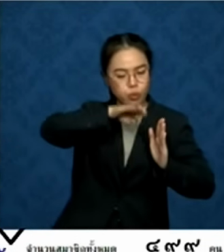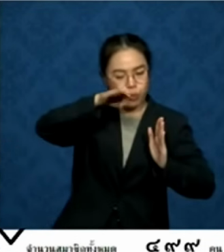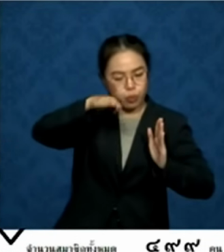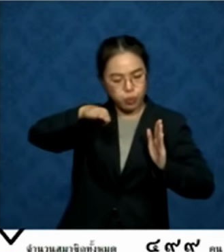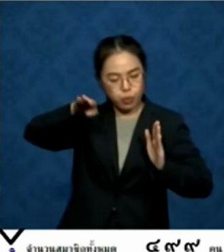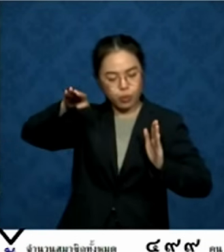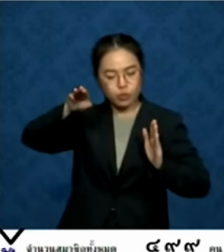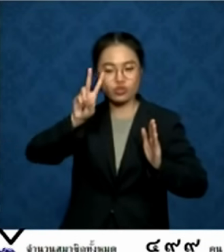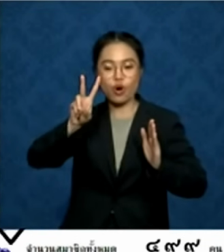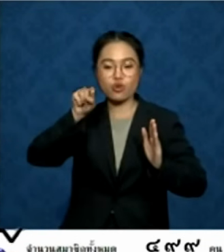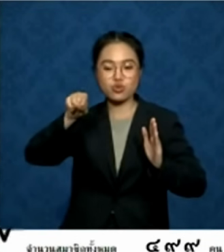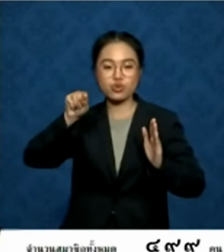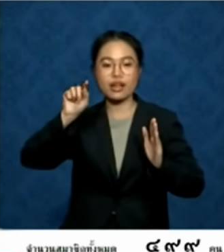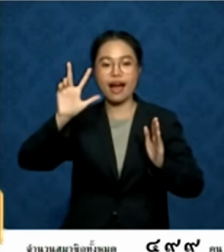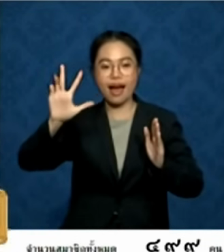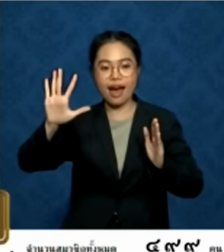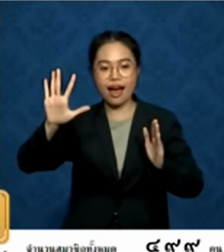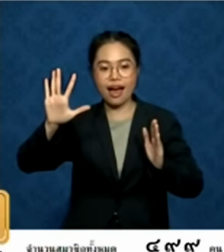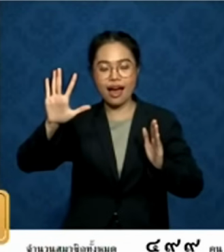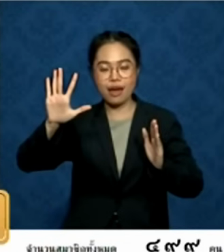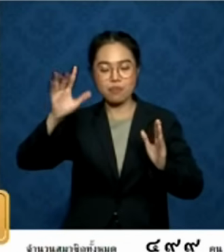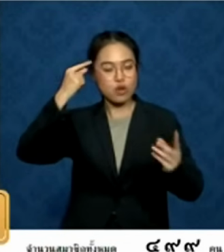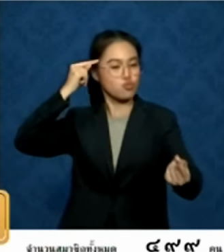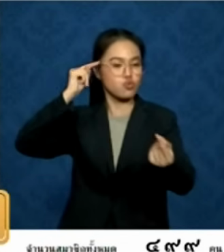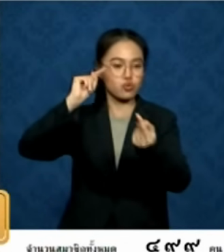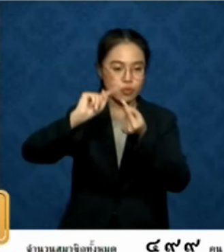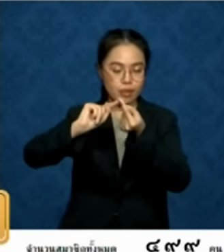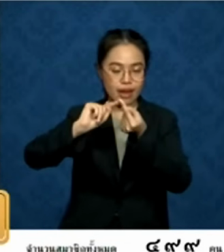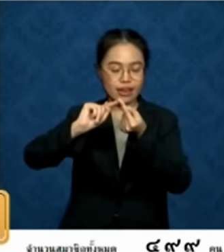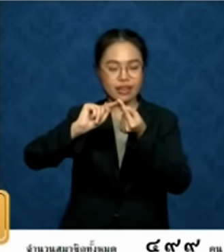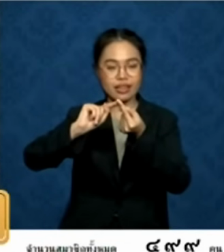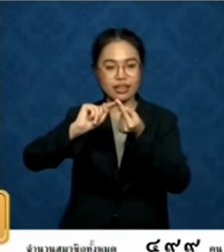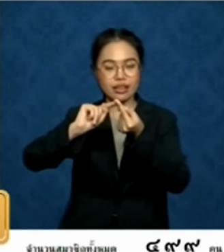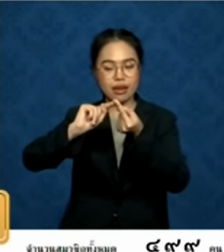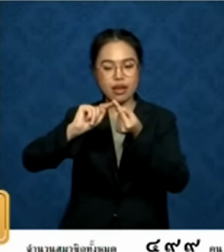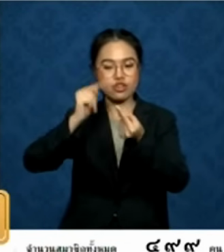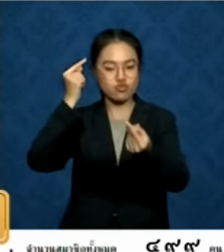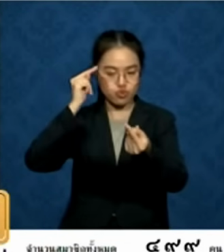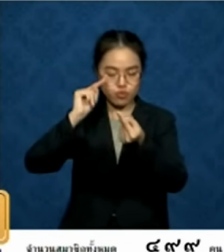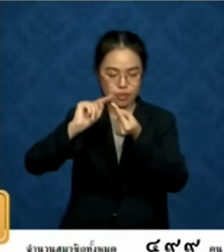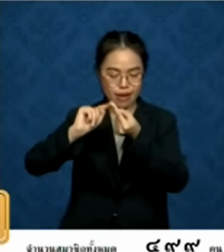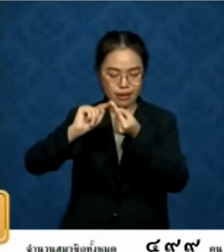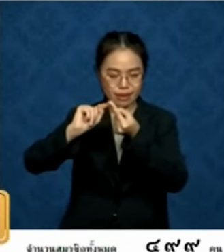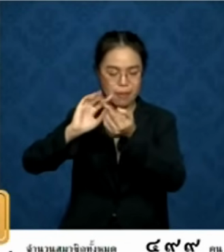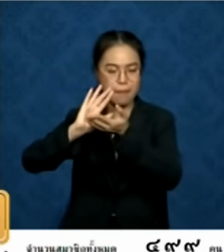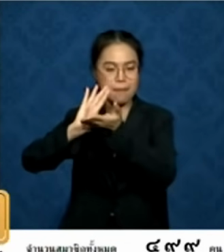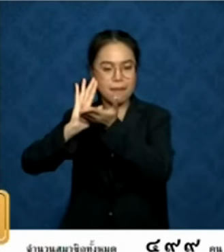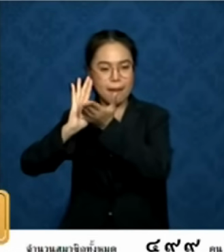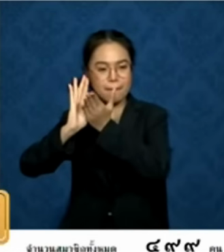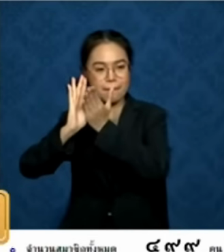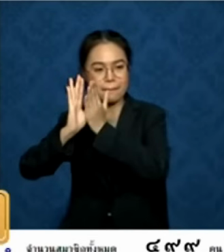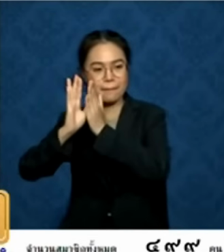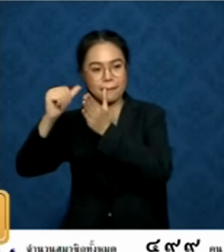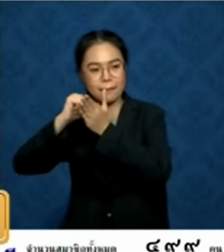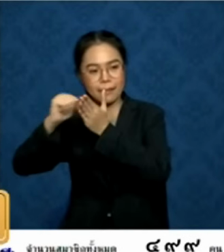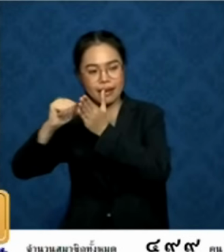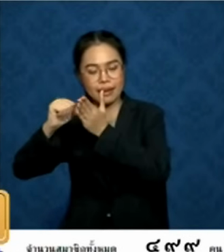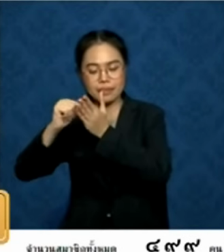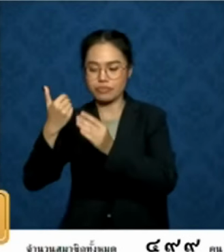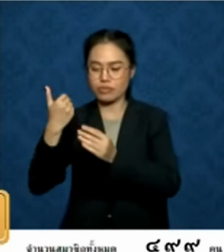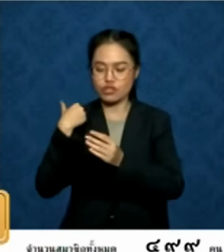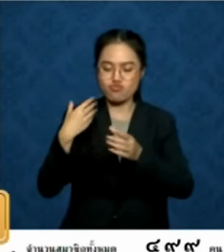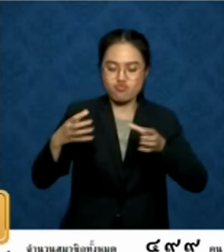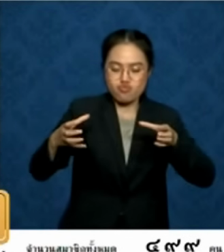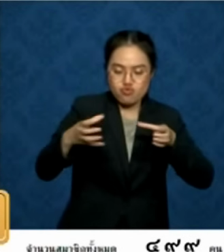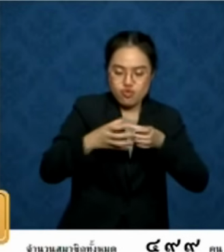2.5 ซึ่งเป็นเป้าล่าสุดในไตรมาส3โดยเป้าหมายที่ถูกปรับมาเรื่อยๆโดยหลายหน่วยงานเช่นสำ